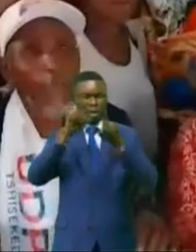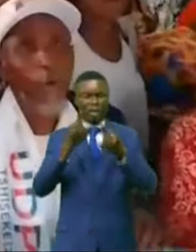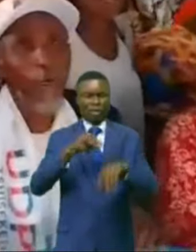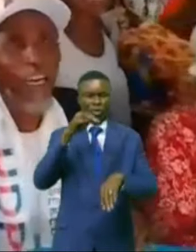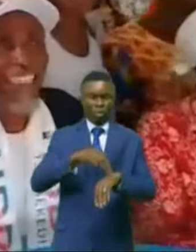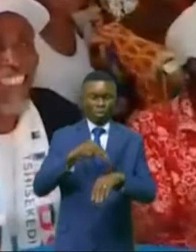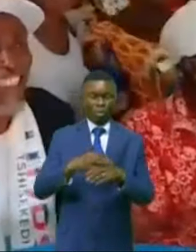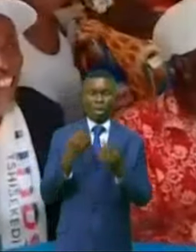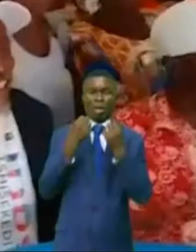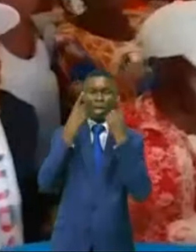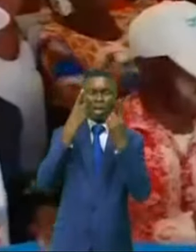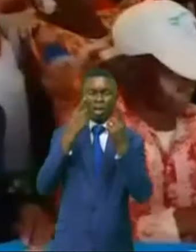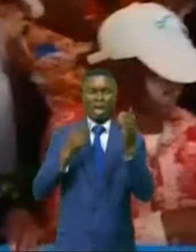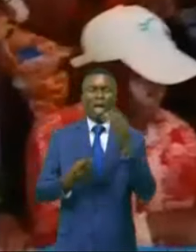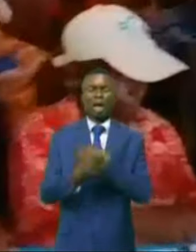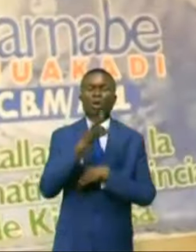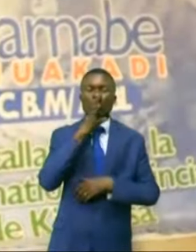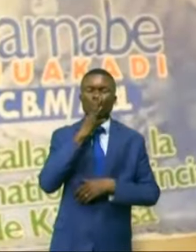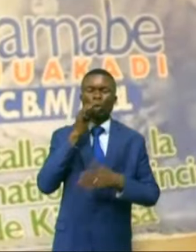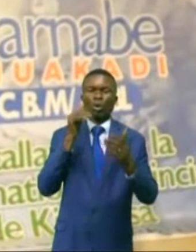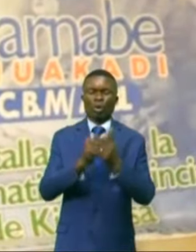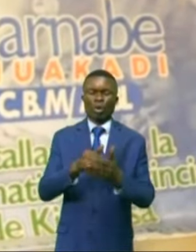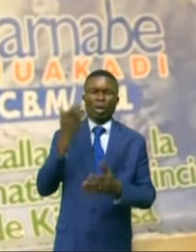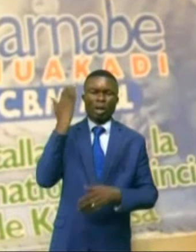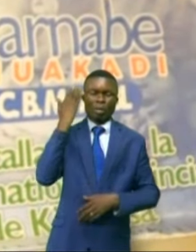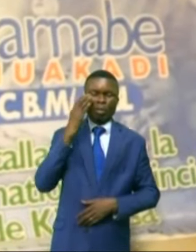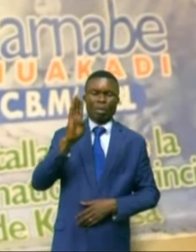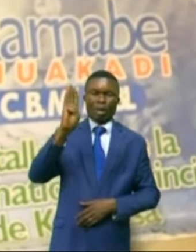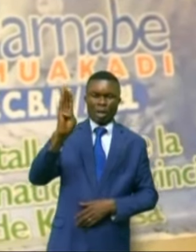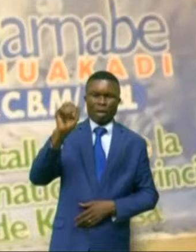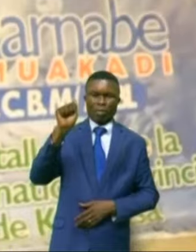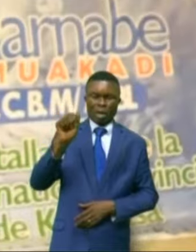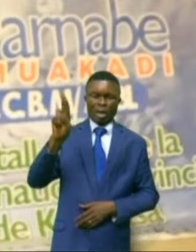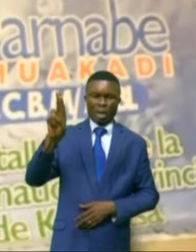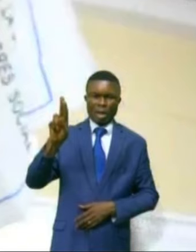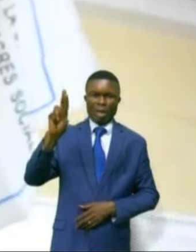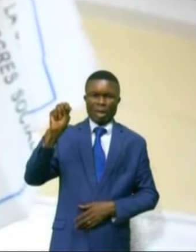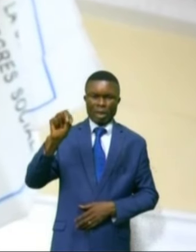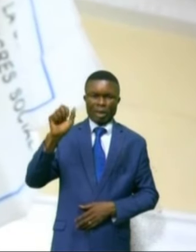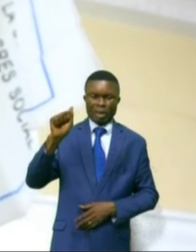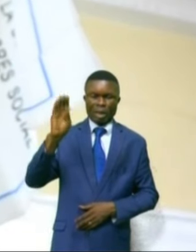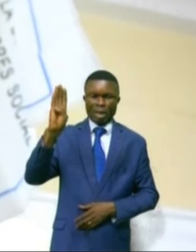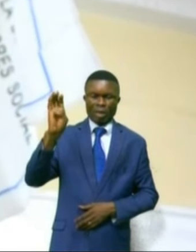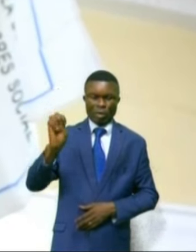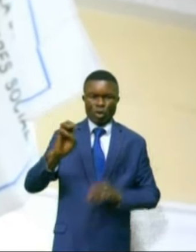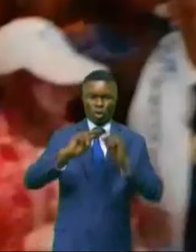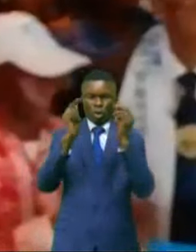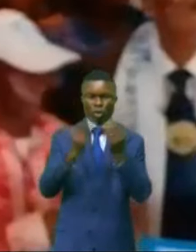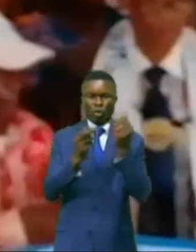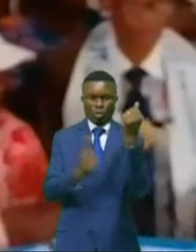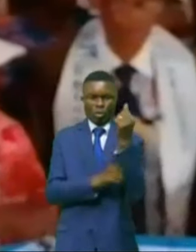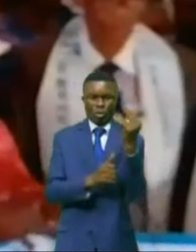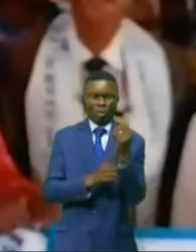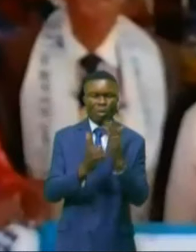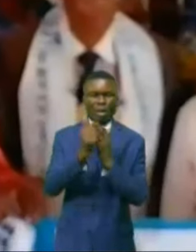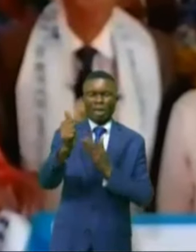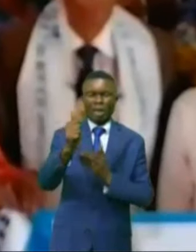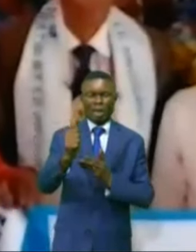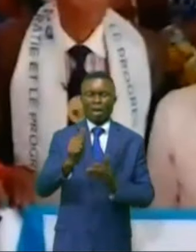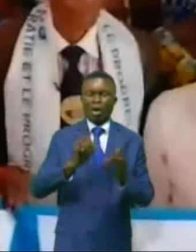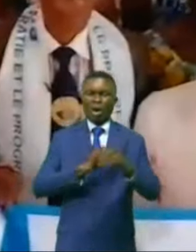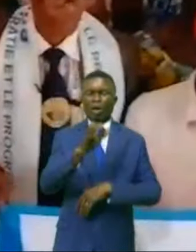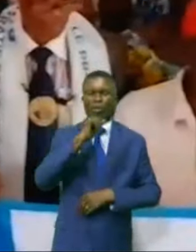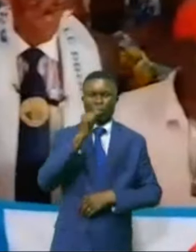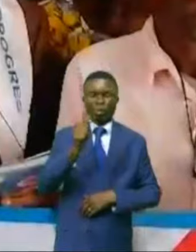surpris par les fausses allégations portées contre Barnabé Mwakadi, cadre de l'IDPS, par un groupe d'individus sans qualité ni mandat. Pour